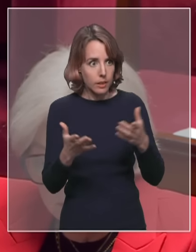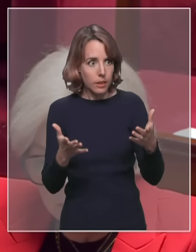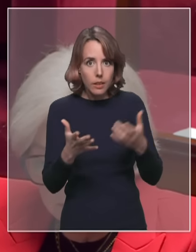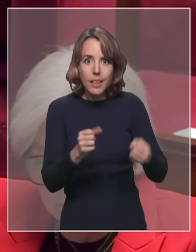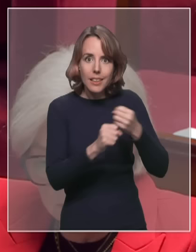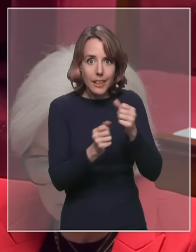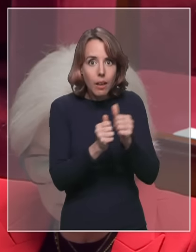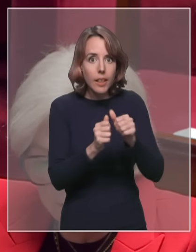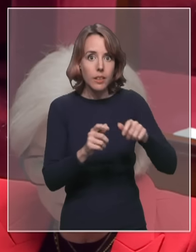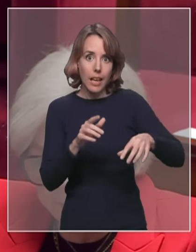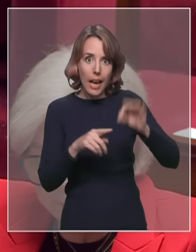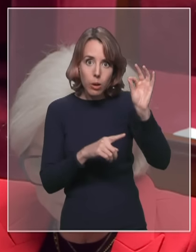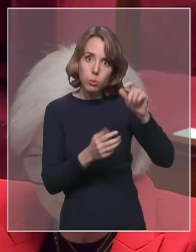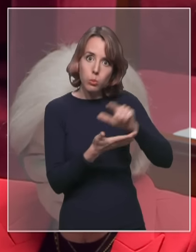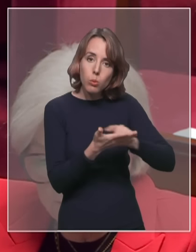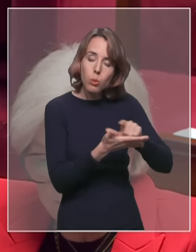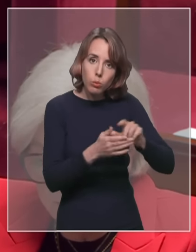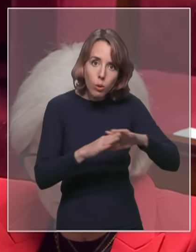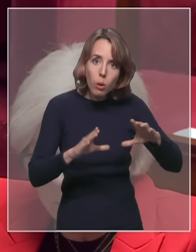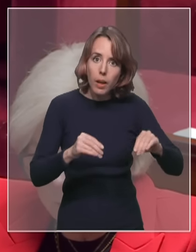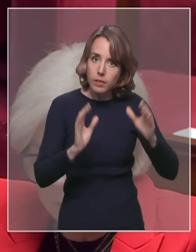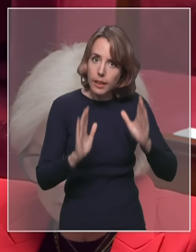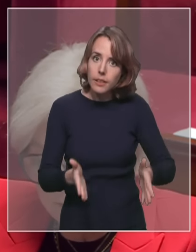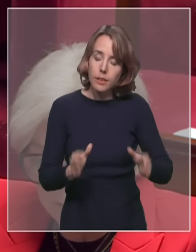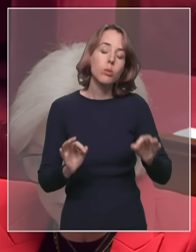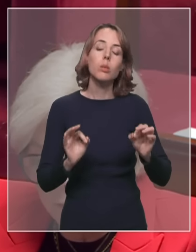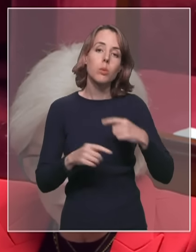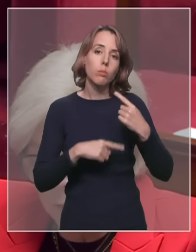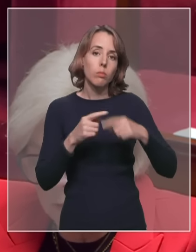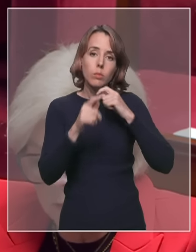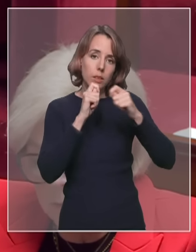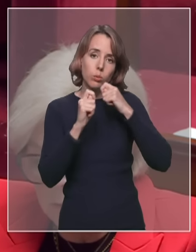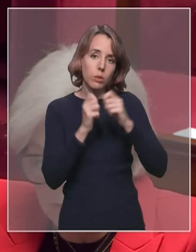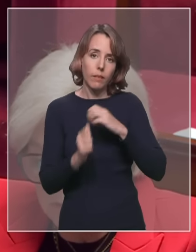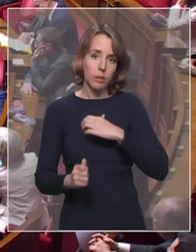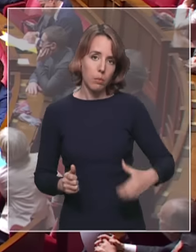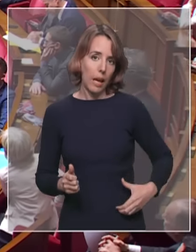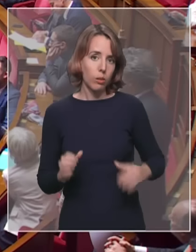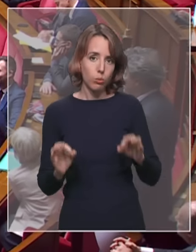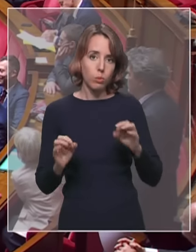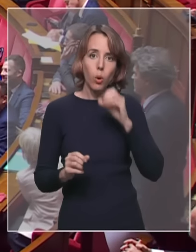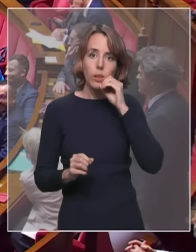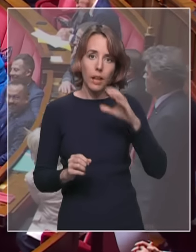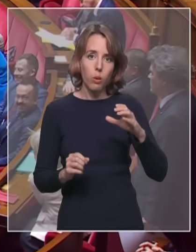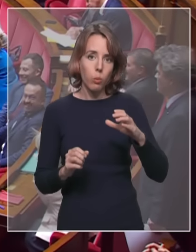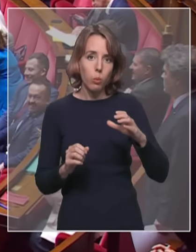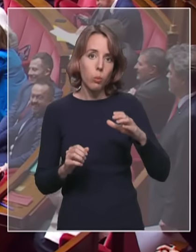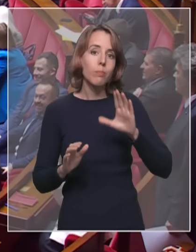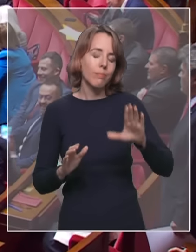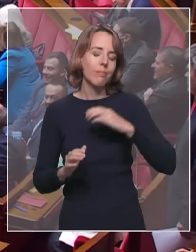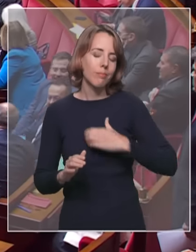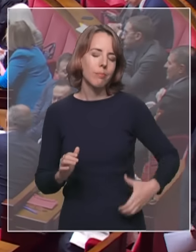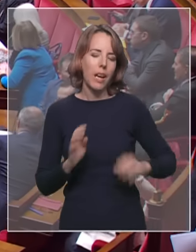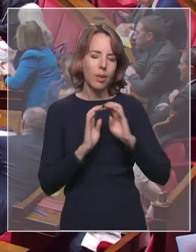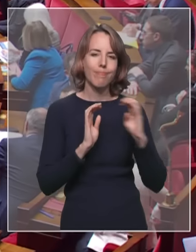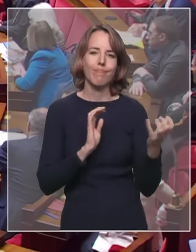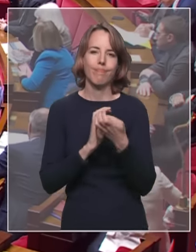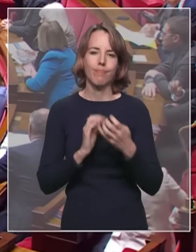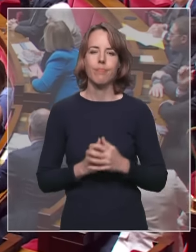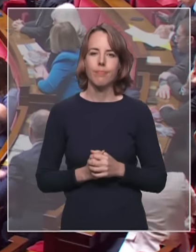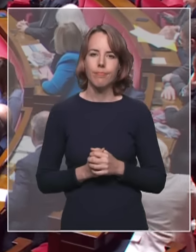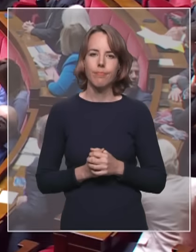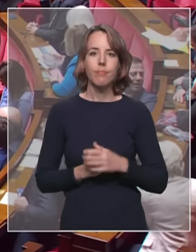les élus locaux et nous en discutons aujourd'hui avec les maires au salon des maires. Ça ne se fera pas non